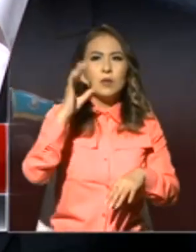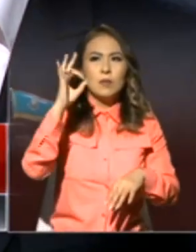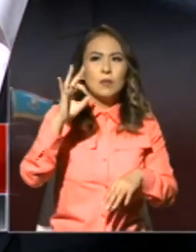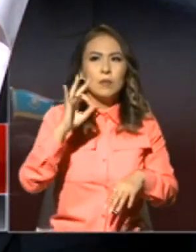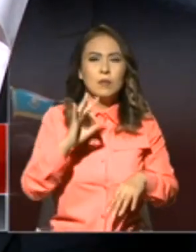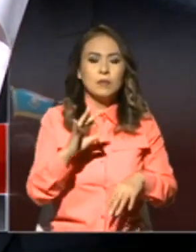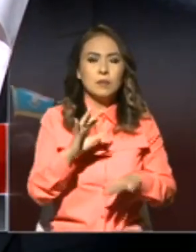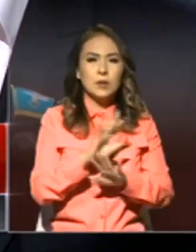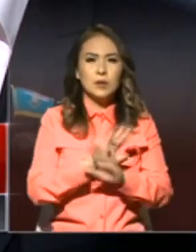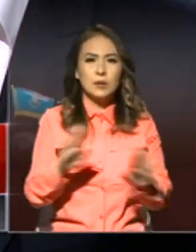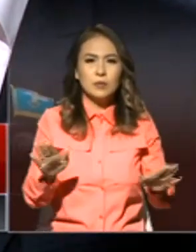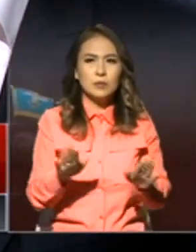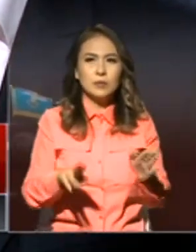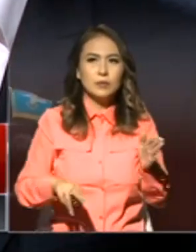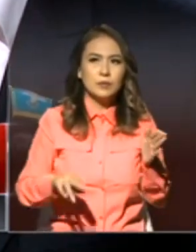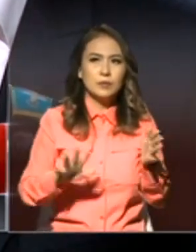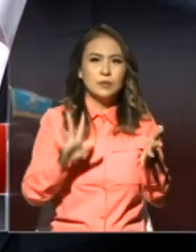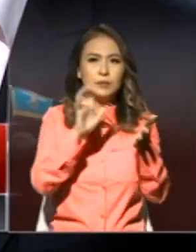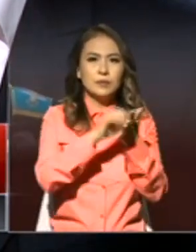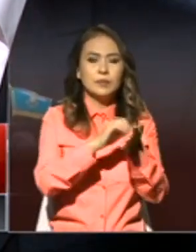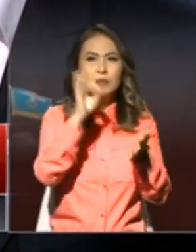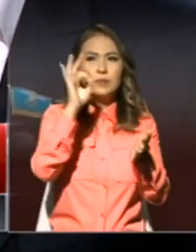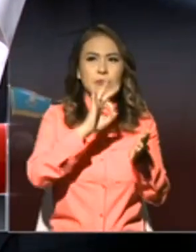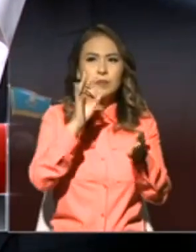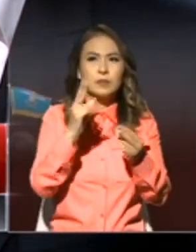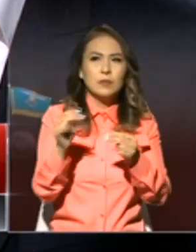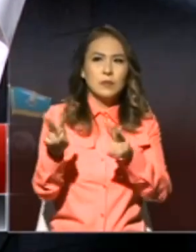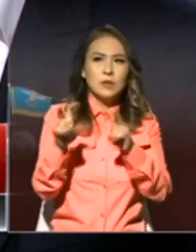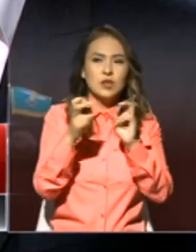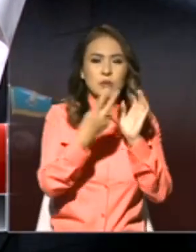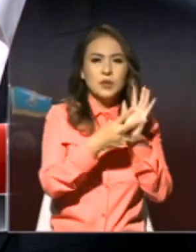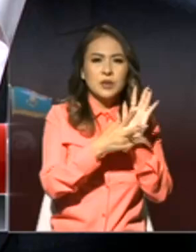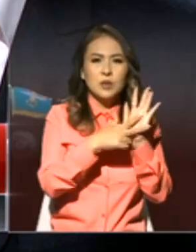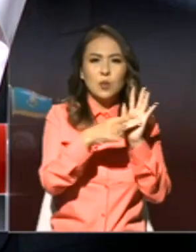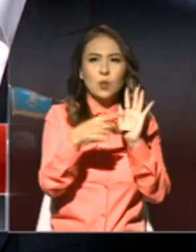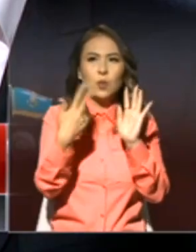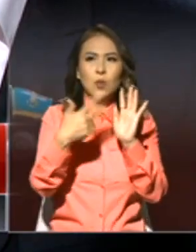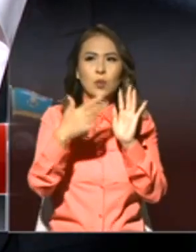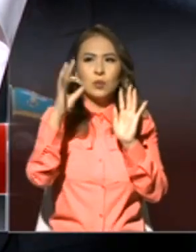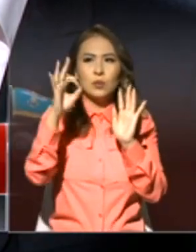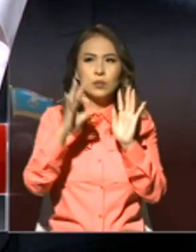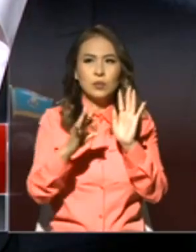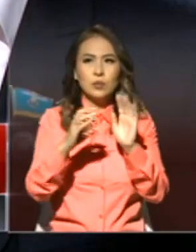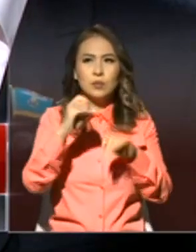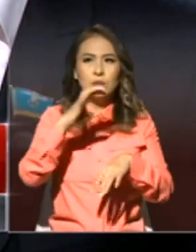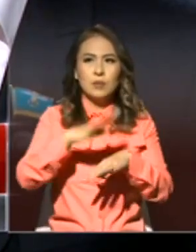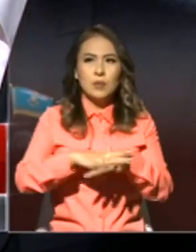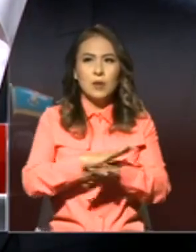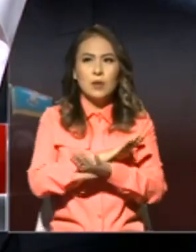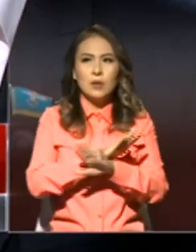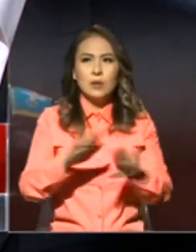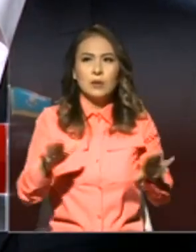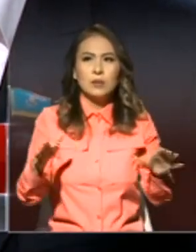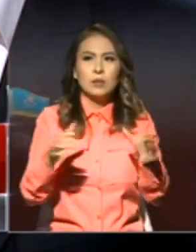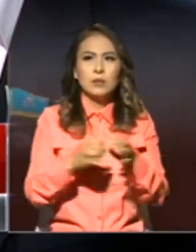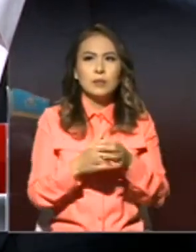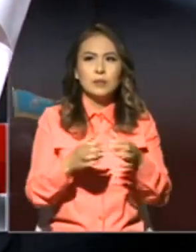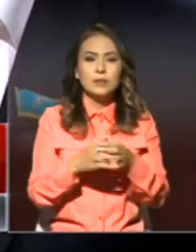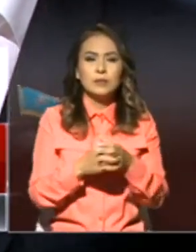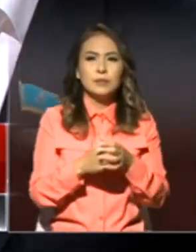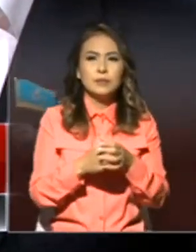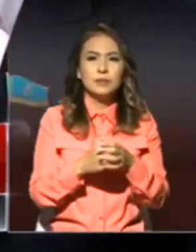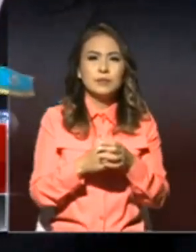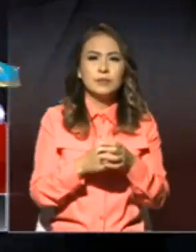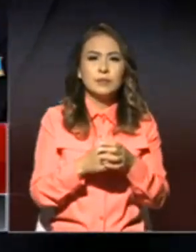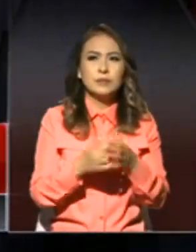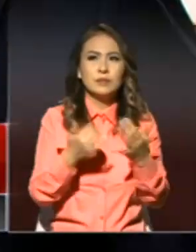жаңағыдай тұтынушы проценттерін алып 28-30%-мен телевизор алып жатқан банкілер емес бұл. Бұл қалай болғанда да